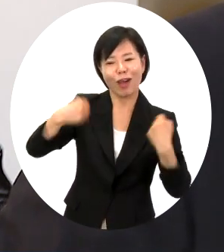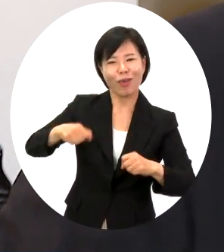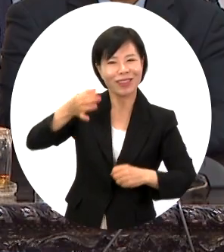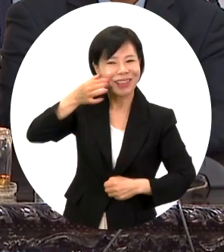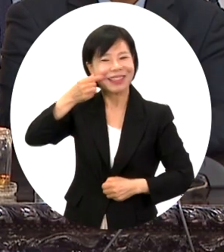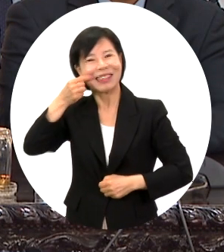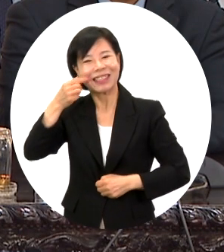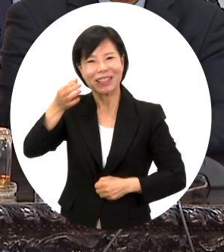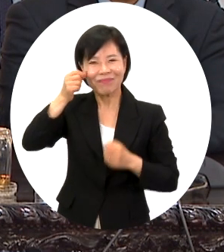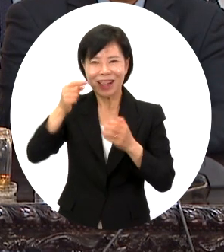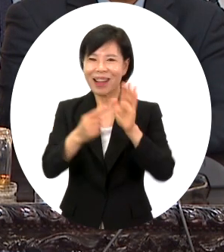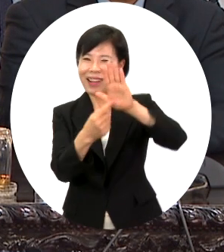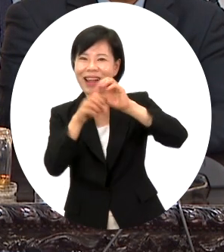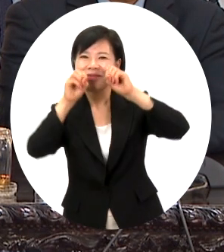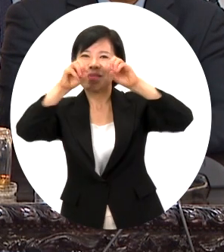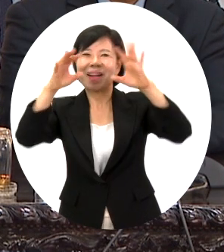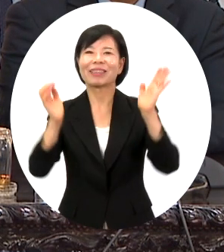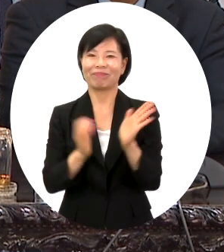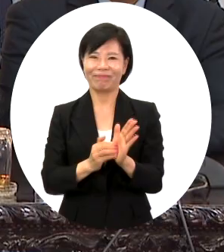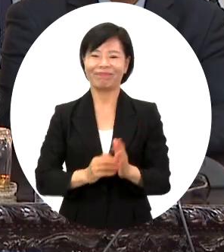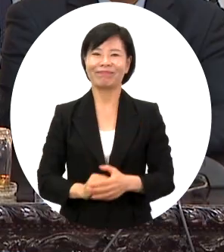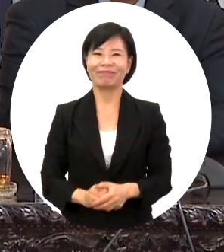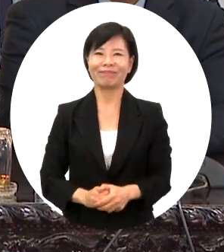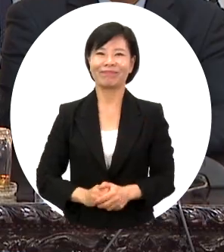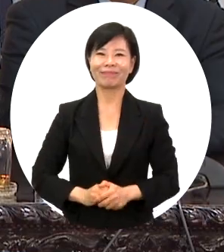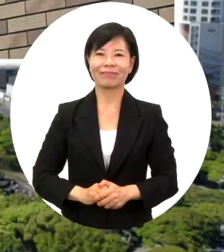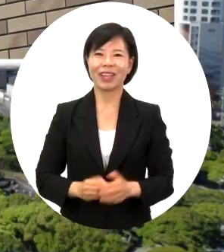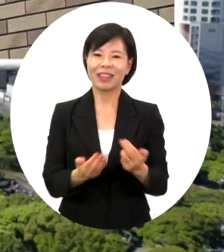문화 공연으로 제주의 매력을 현지에 알렸습니다.